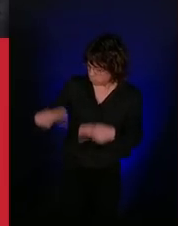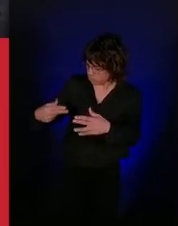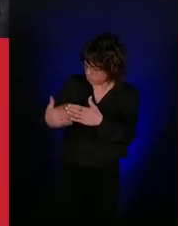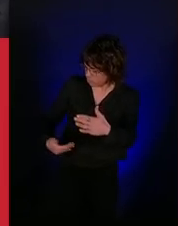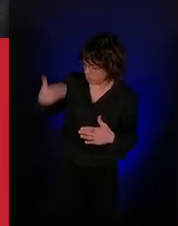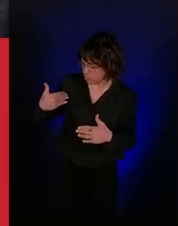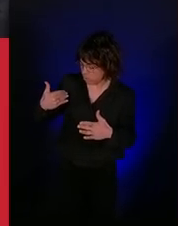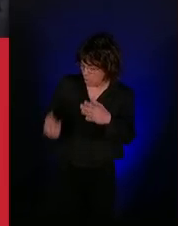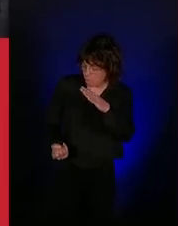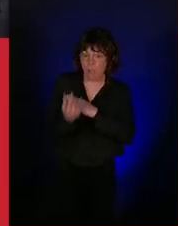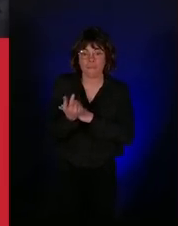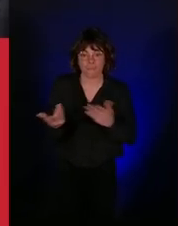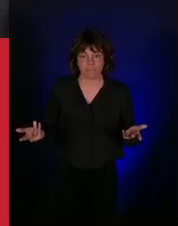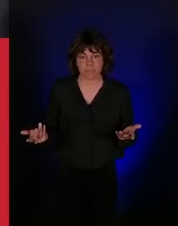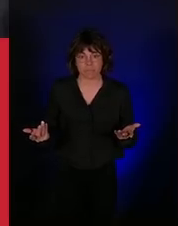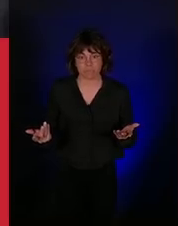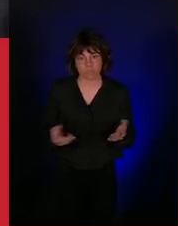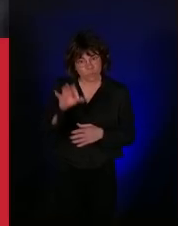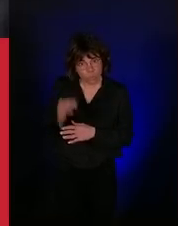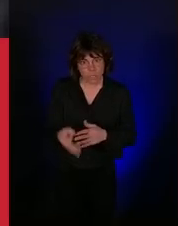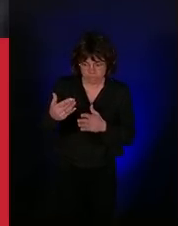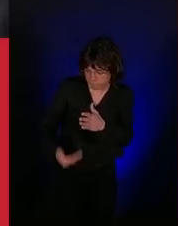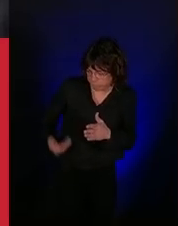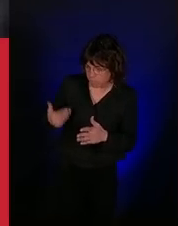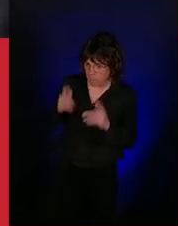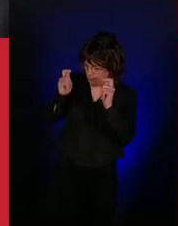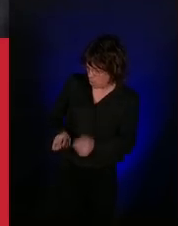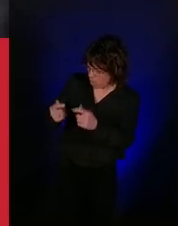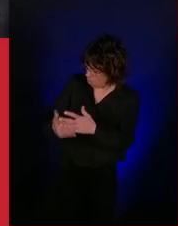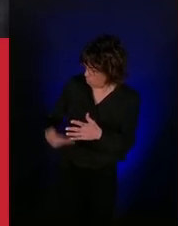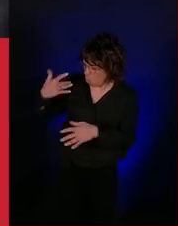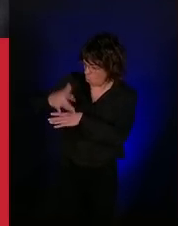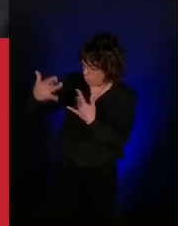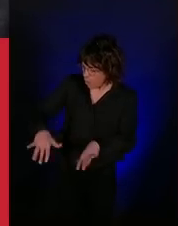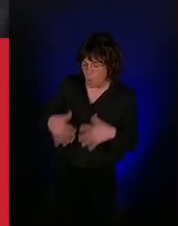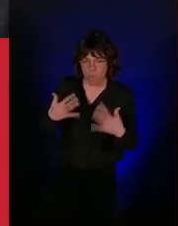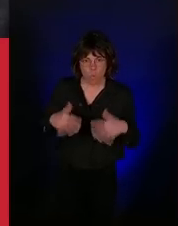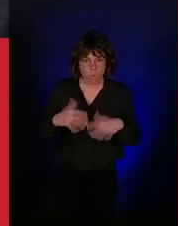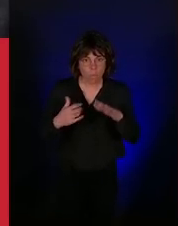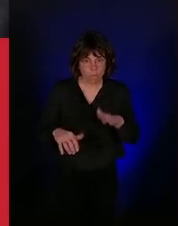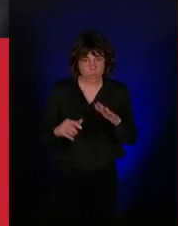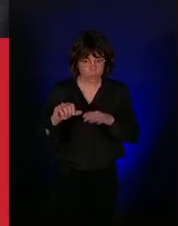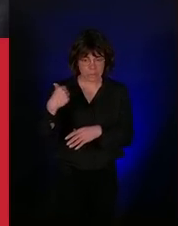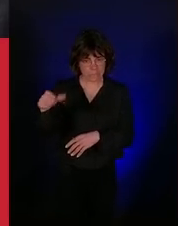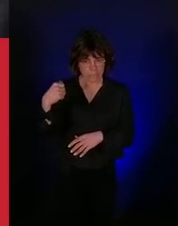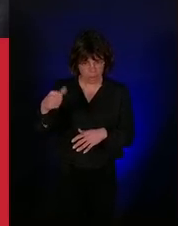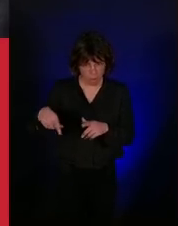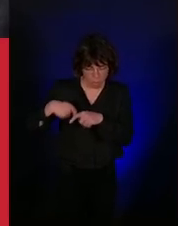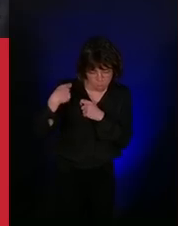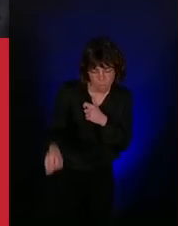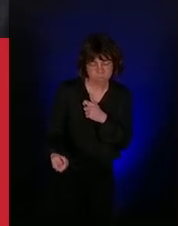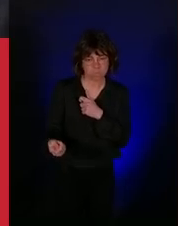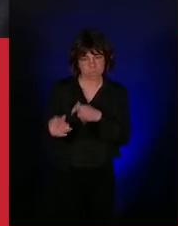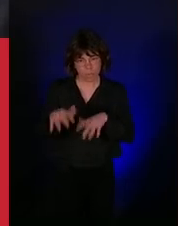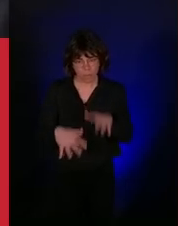le mot inédit. Oui, nous avons vécu un mandat inédit. Ce mandat a été long, très long,